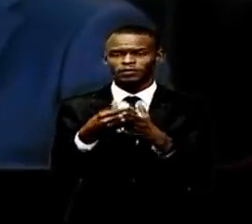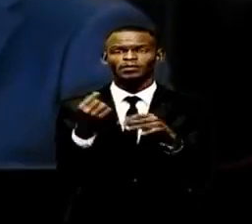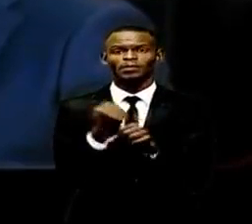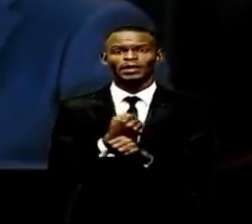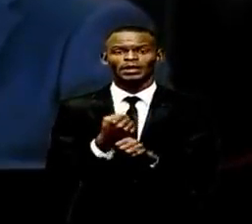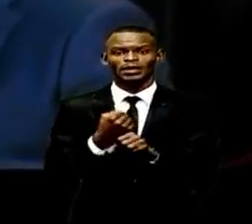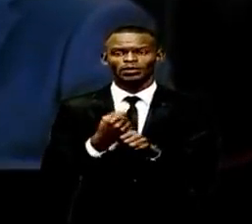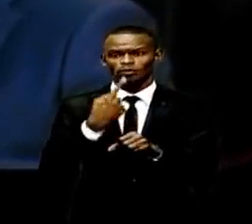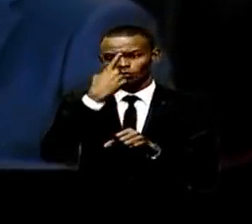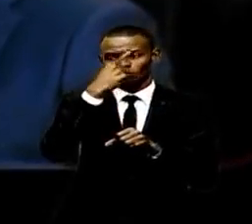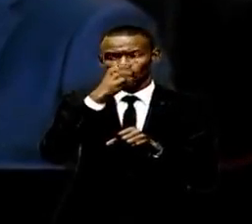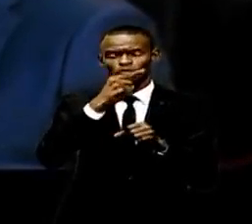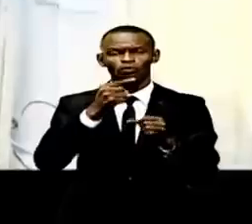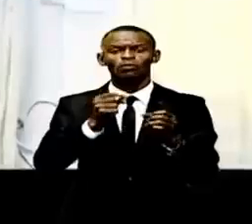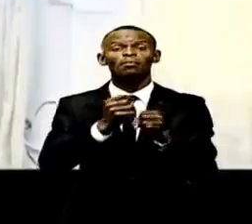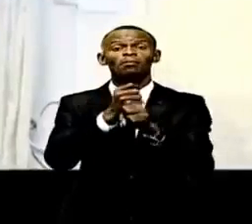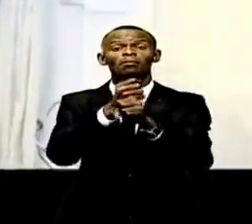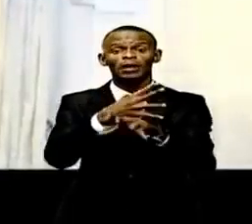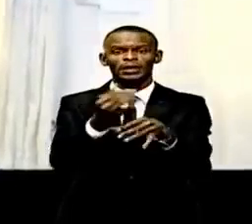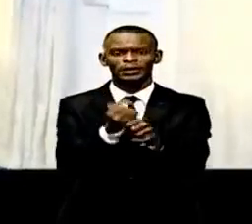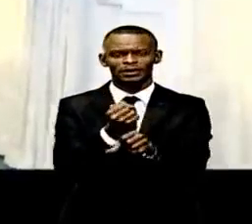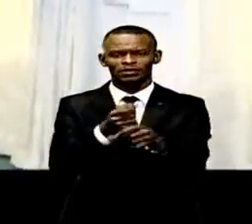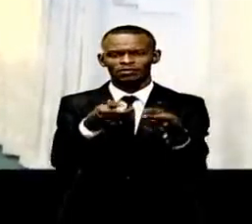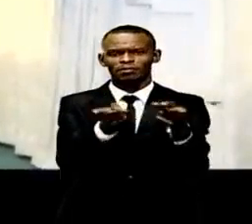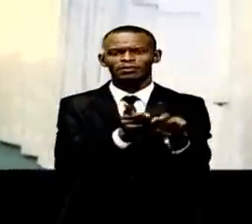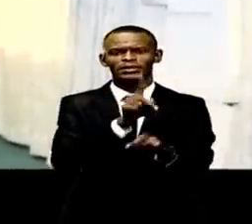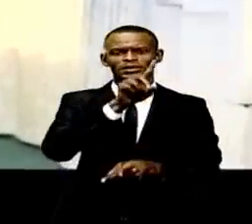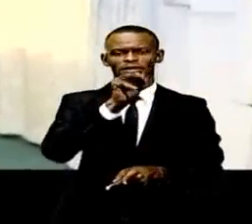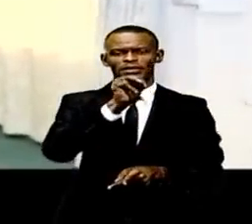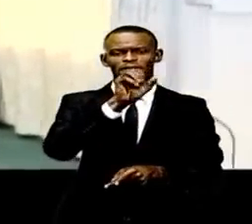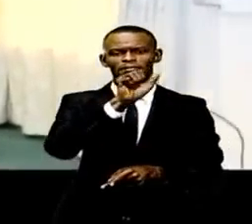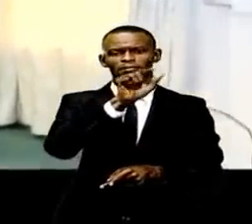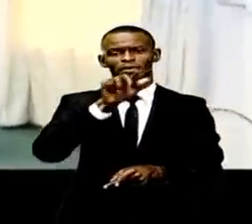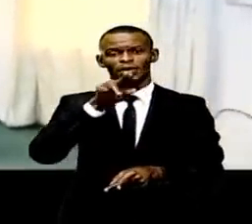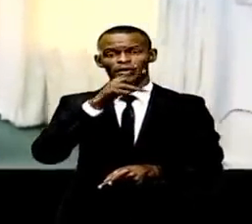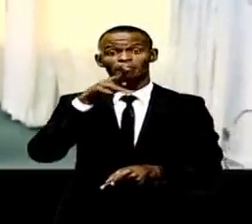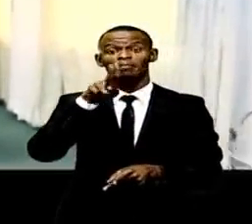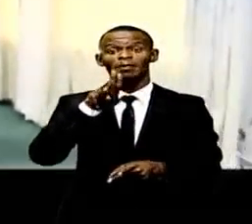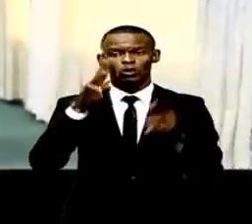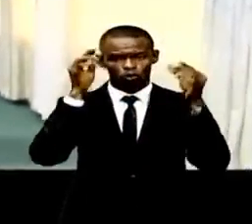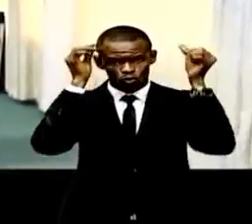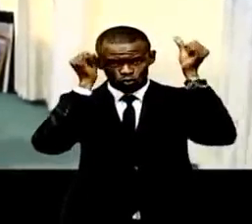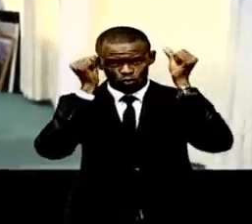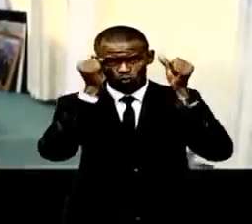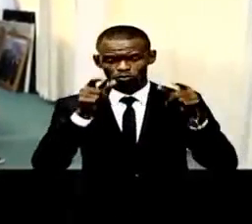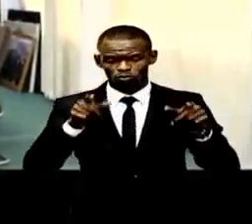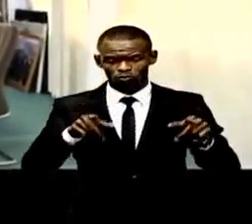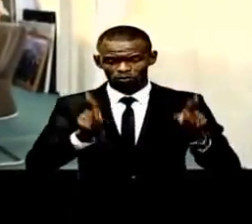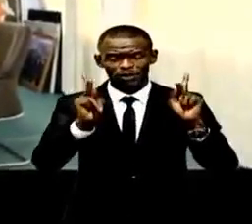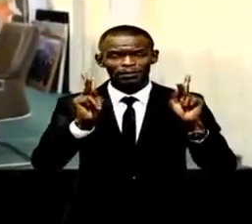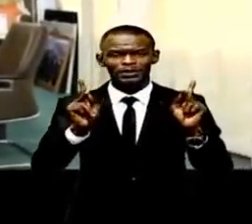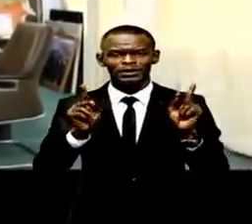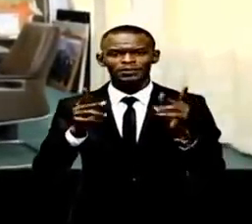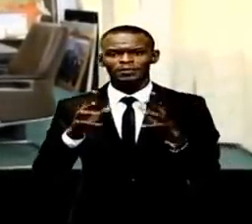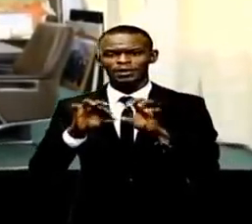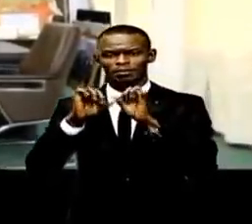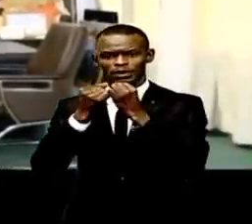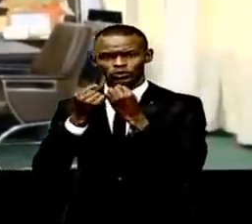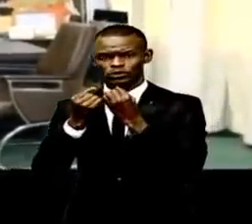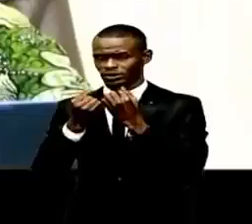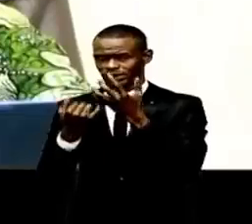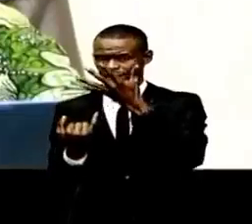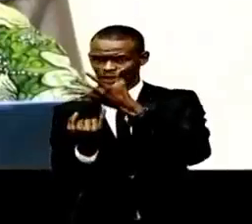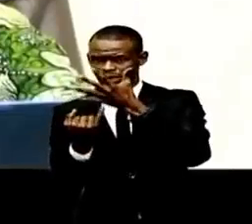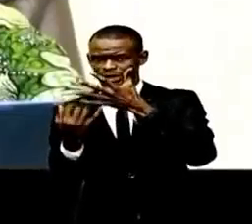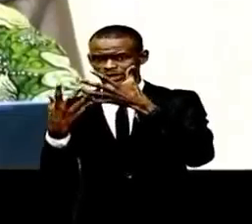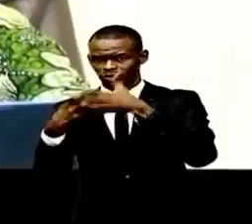la zone économique spéciale de Maluku aux fins de faciliter l'installation des entreprises privées intéressées d'y réaliser